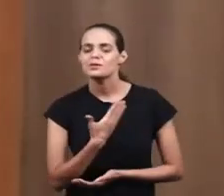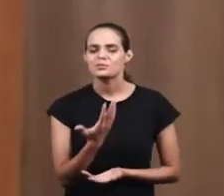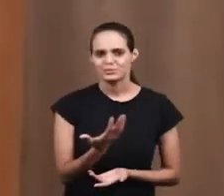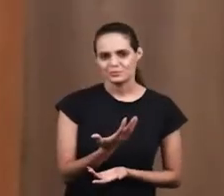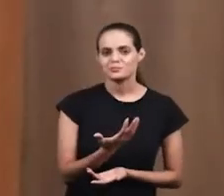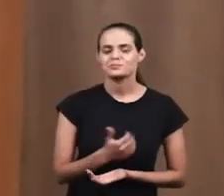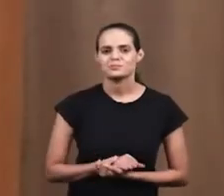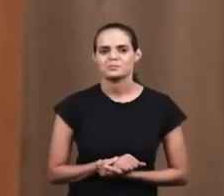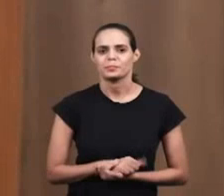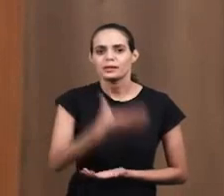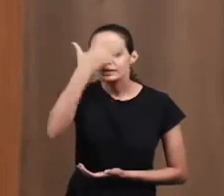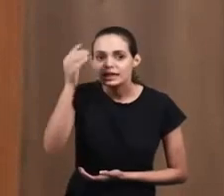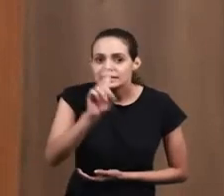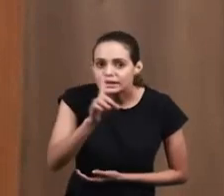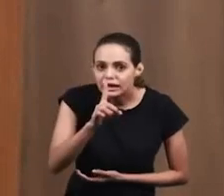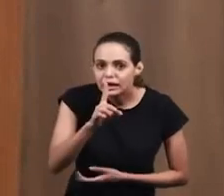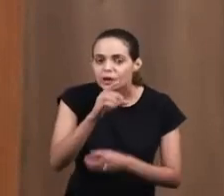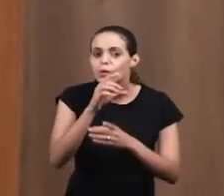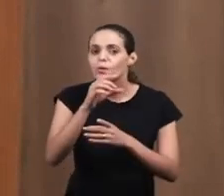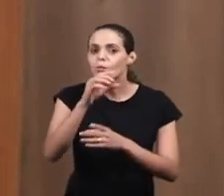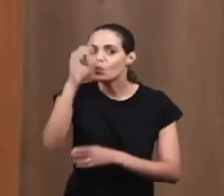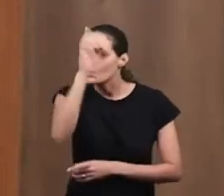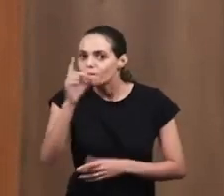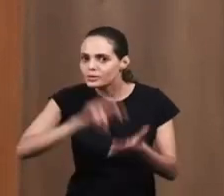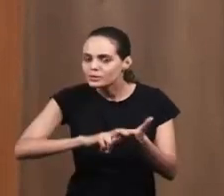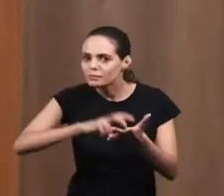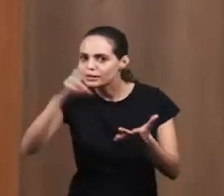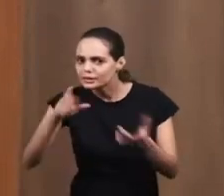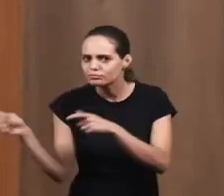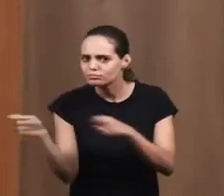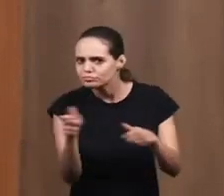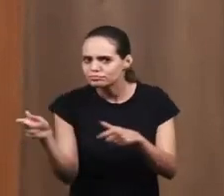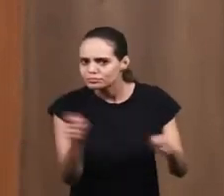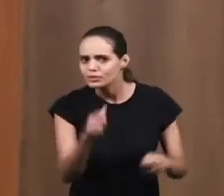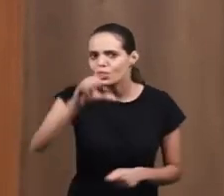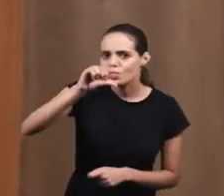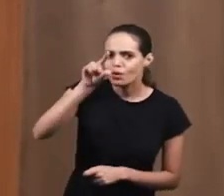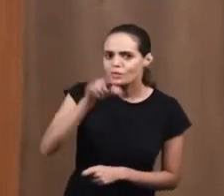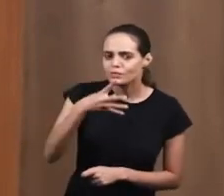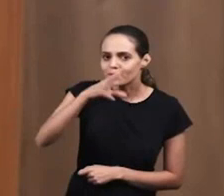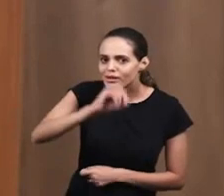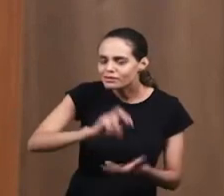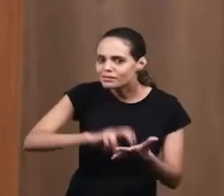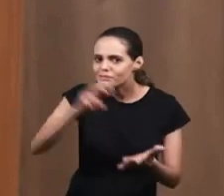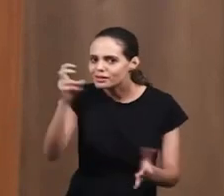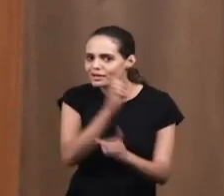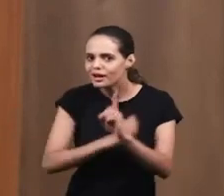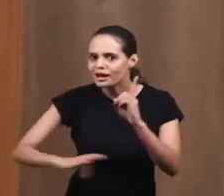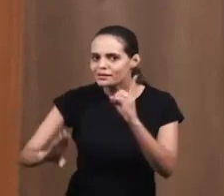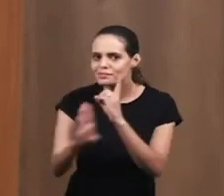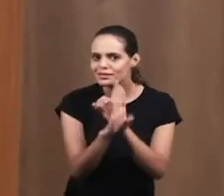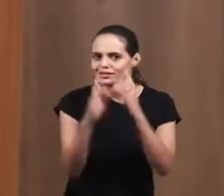nicht, jeden Sonntag um 9.40 Uhr morgens die Sonntagsbibelschule der christlichen Gemeinde